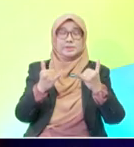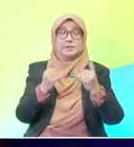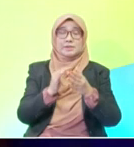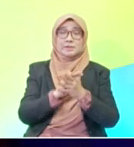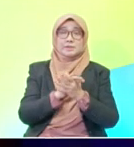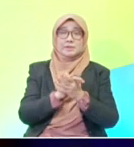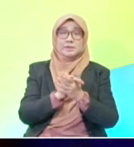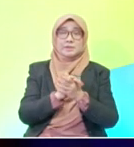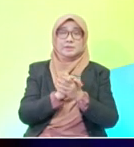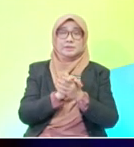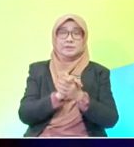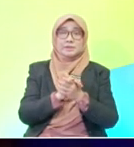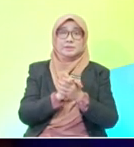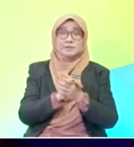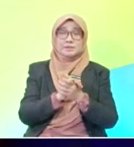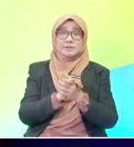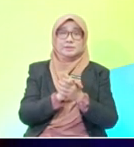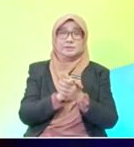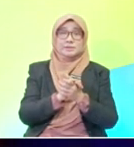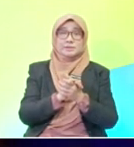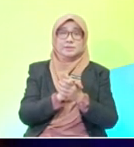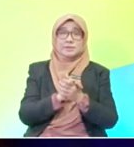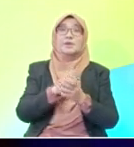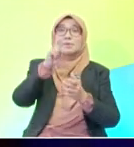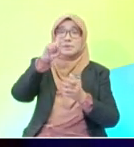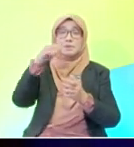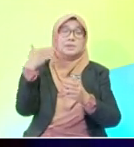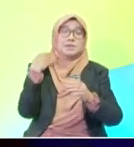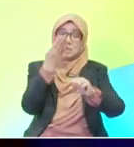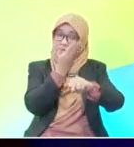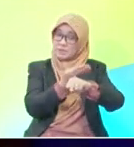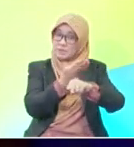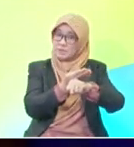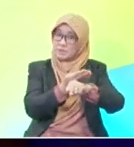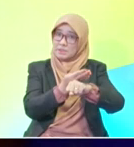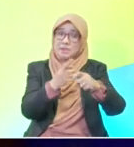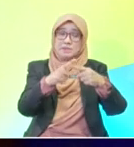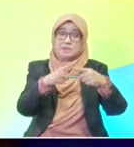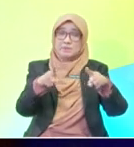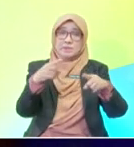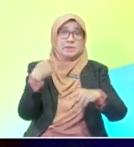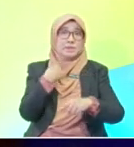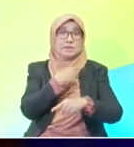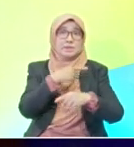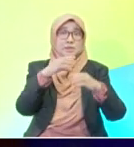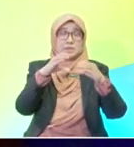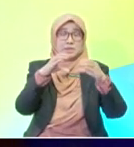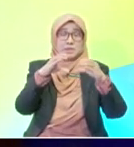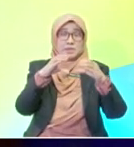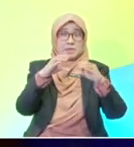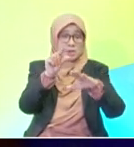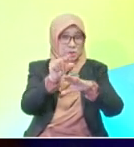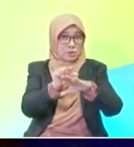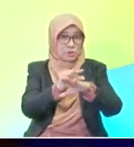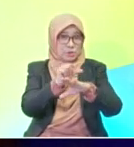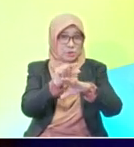Kalau kita nak buat parang sebenar, kita perlu adakan besi. Betul, tapi Cikgu. Tapi sehari ini kita tak hasilkan parang sebenar, jadi kita guna bahan lain ya yang